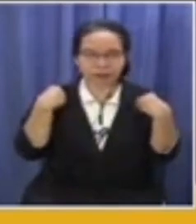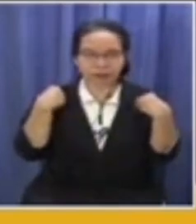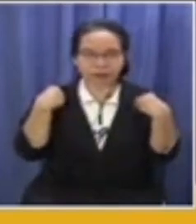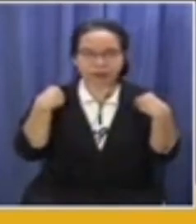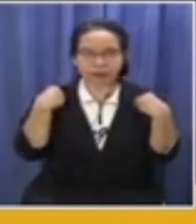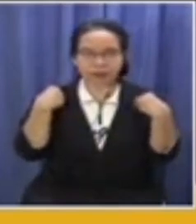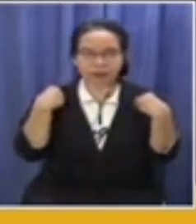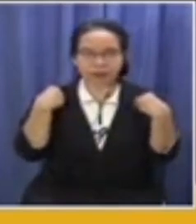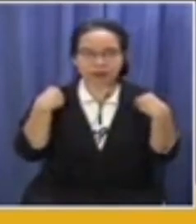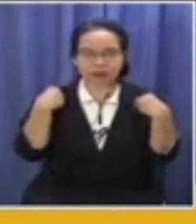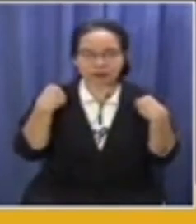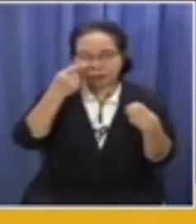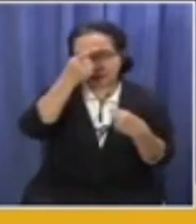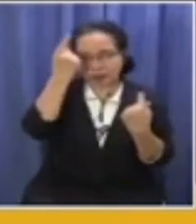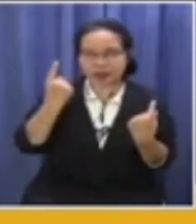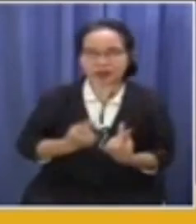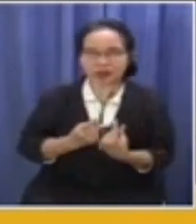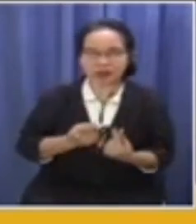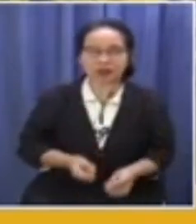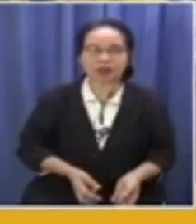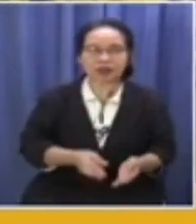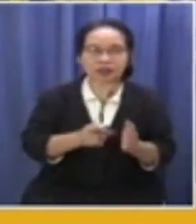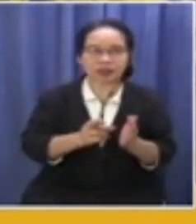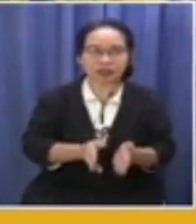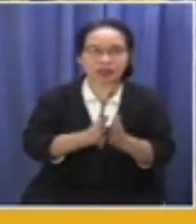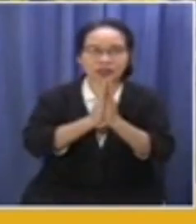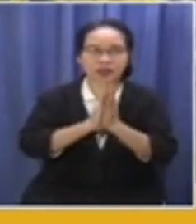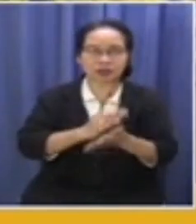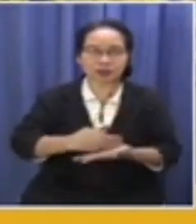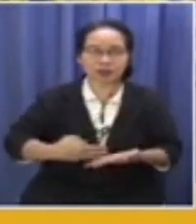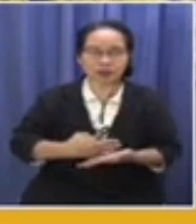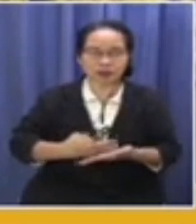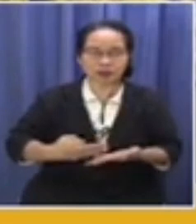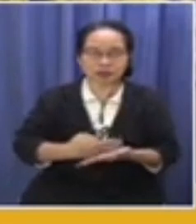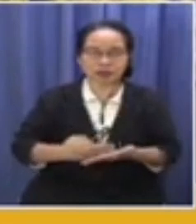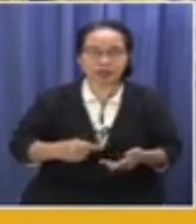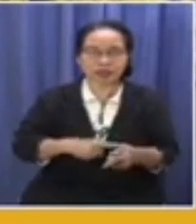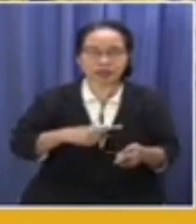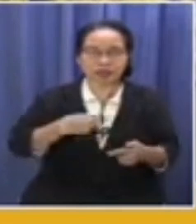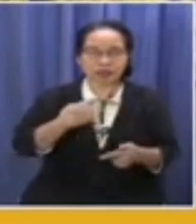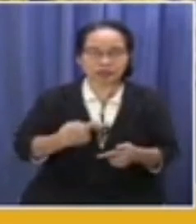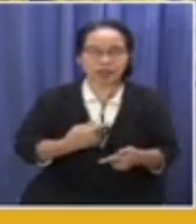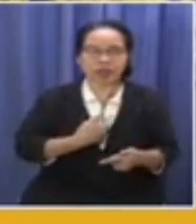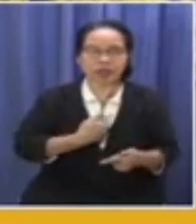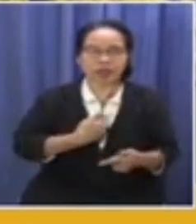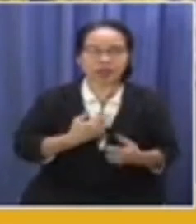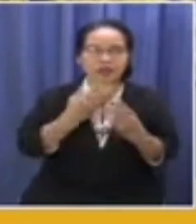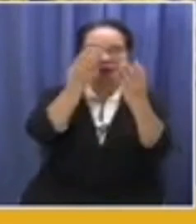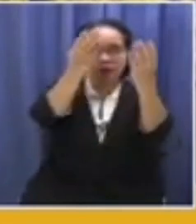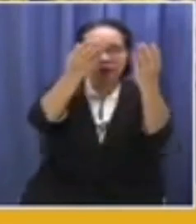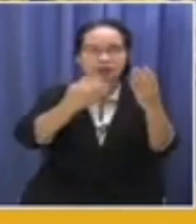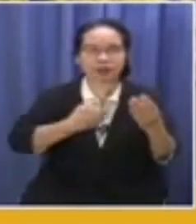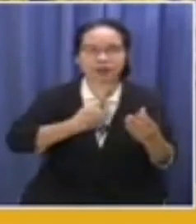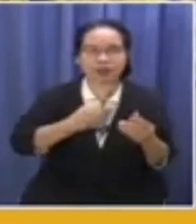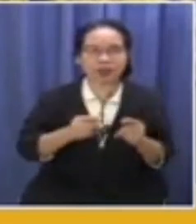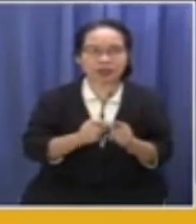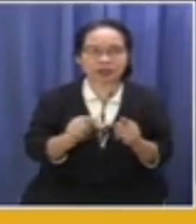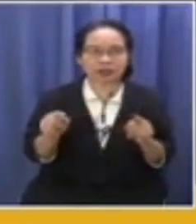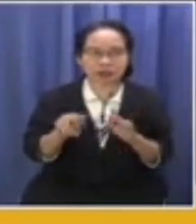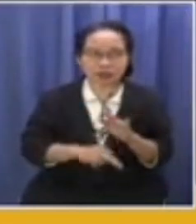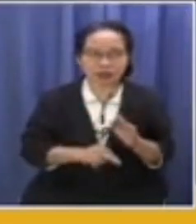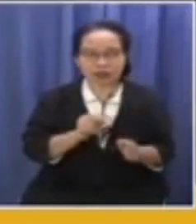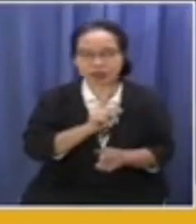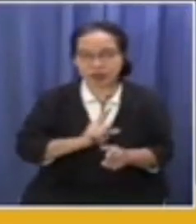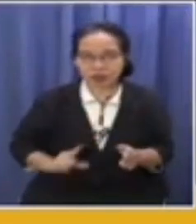ah nagkasala ka humingi ka ng ng kapatawaran sabi aking ipahahayag ang aking pagsalangsang sa